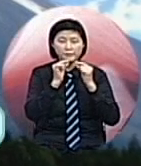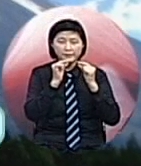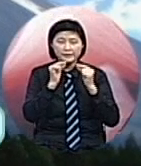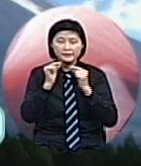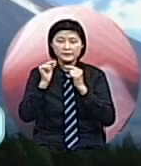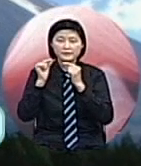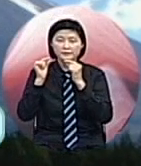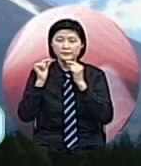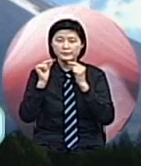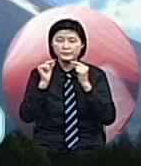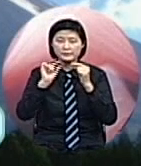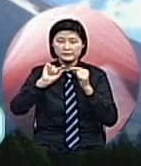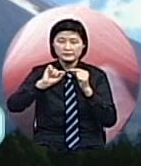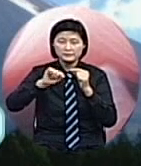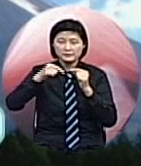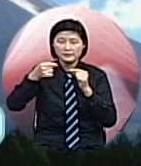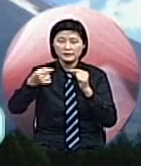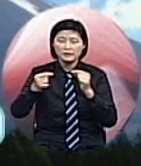풀길이